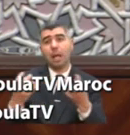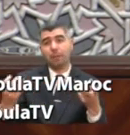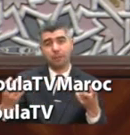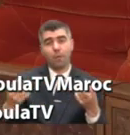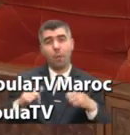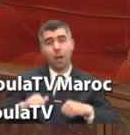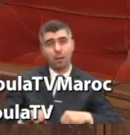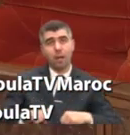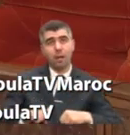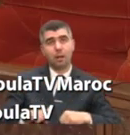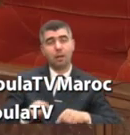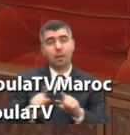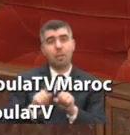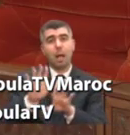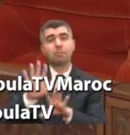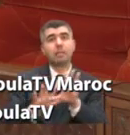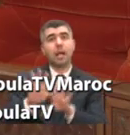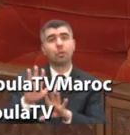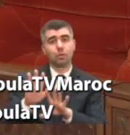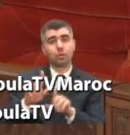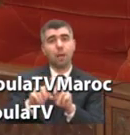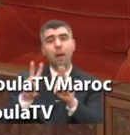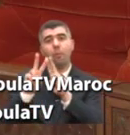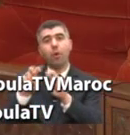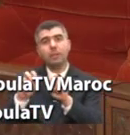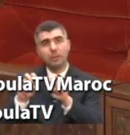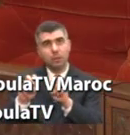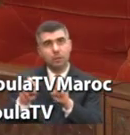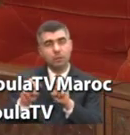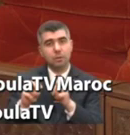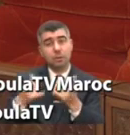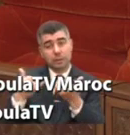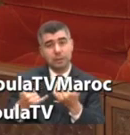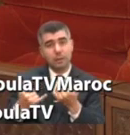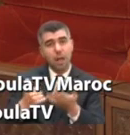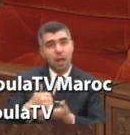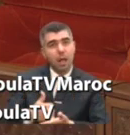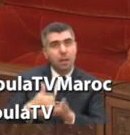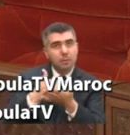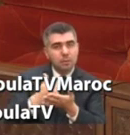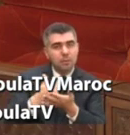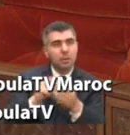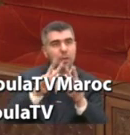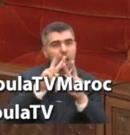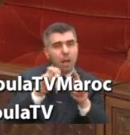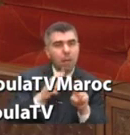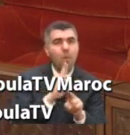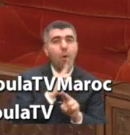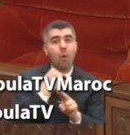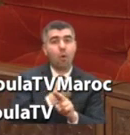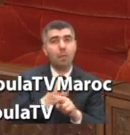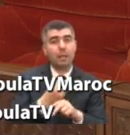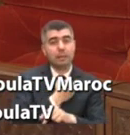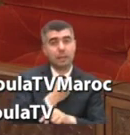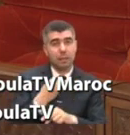فيها 15 ديال العناصر في التفتيشية العامة، لأن يلا كنعزوهم بين تفتيش المؤسسات العمومية ديال